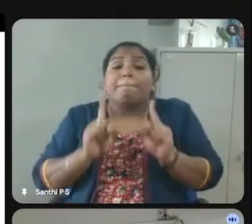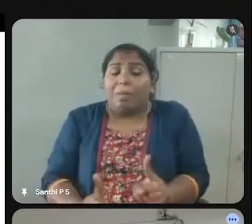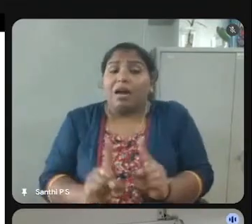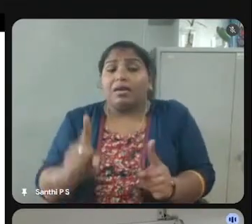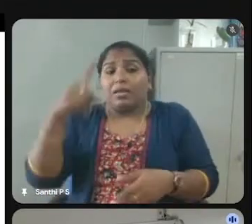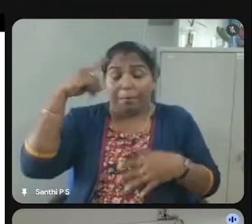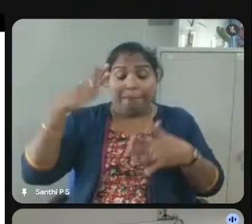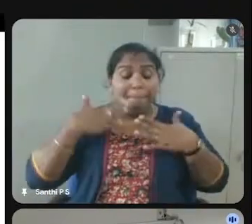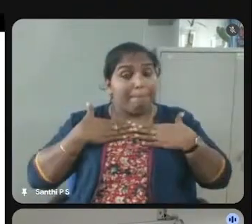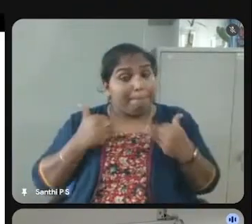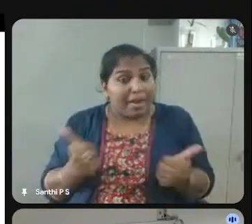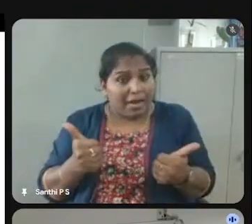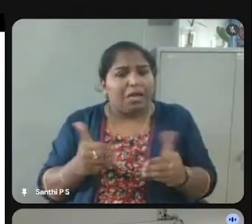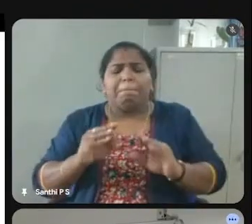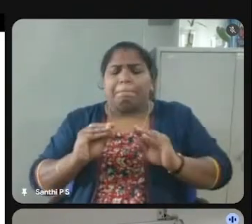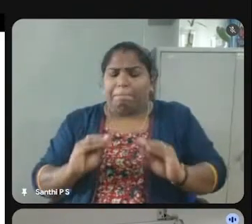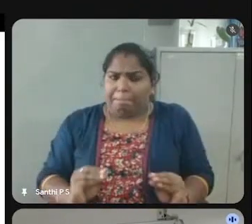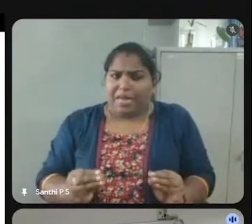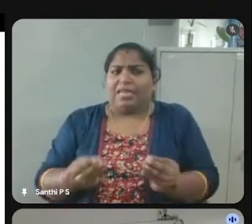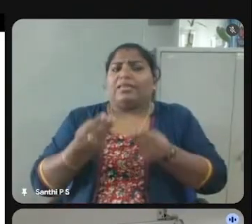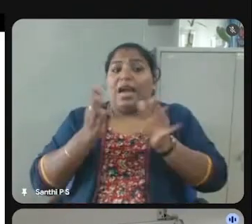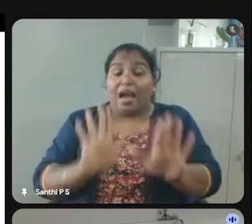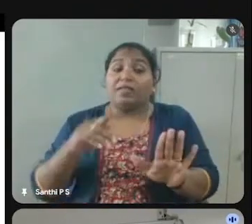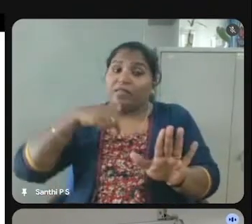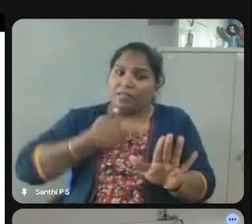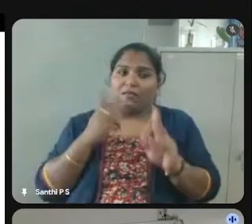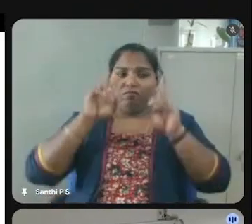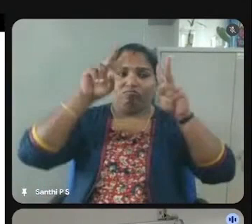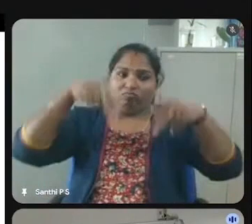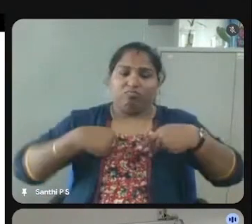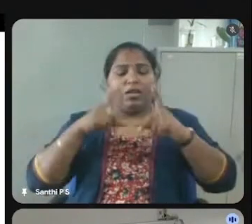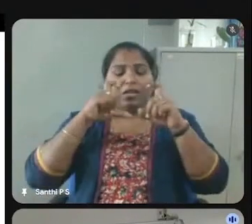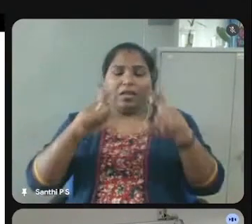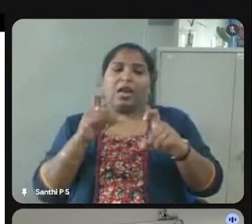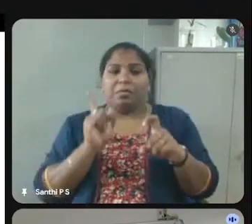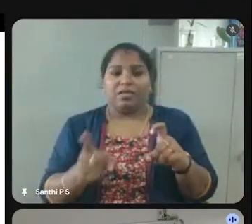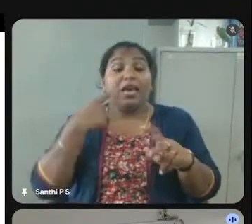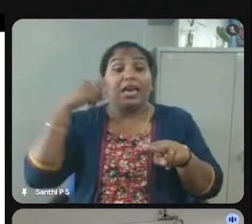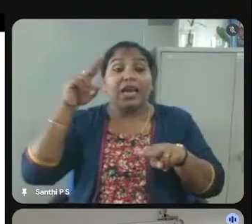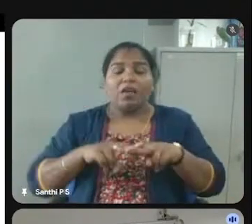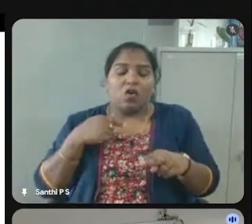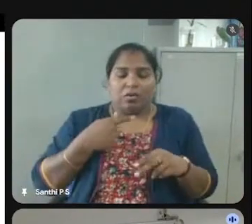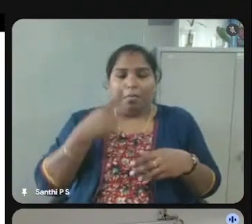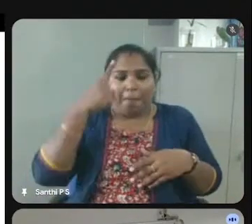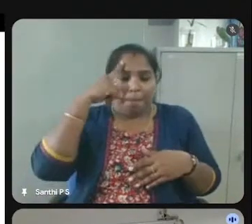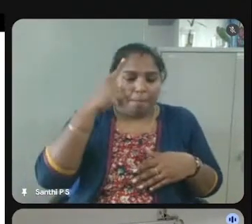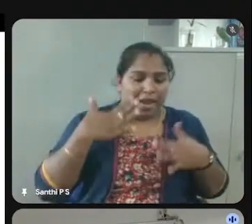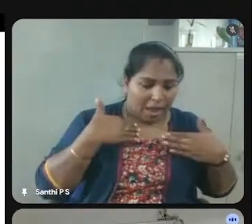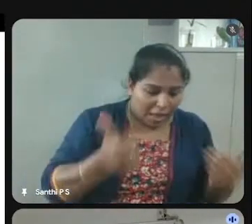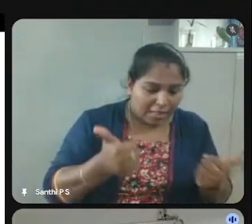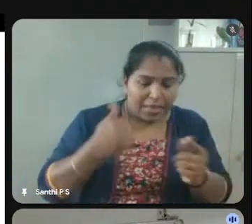മാനസികാരോഗ്യത്തിന് സുരക്ഷിതമായിട്ട് കൊണ്ടുപോവുക എന്ന് പറയുന്നത് വളരെ അത്യാവശ്യമായിട്ടുള്ള കാര്യമാണ്. അങ്ങനെ കൊണ്ടുപോയാൽ മാത്രമേ, ഞാൻ മുന്നേ പറഞ്ഞ 2 പോയിന്റ്